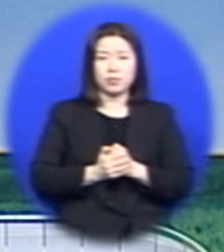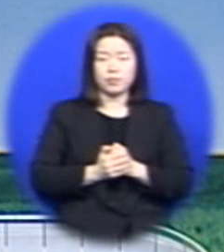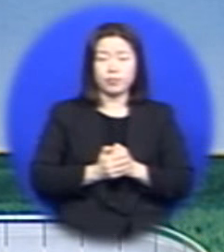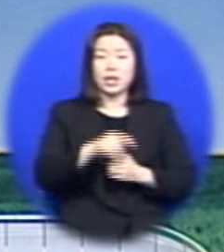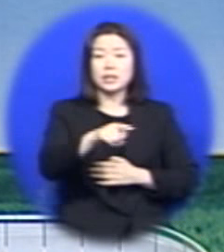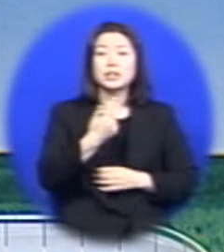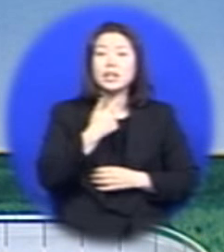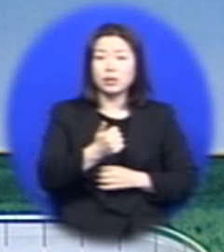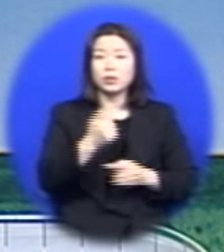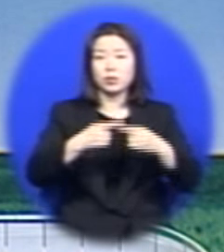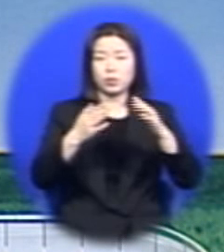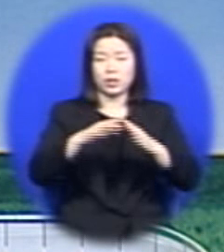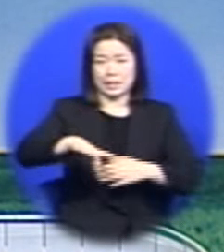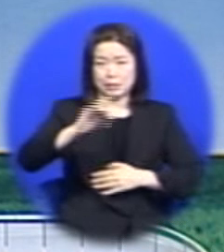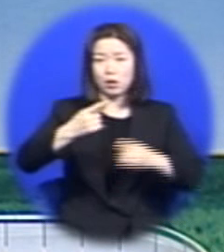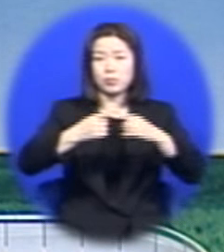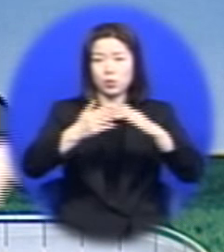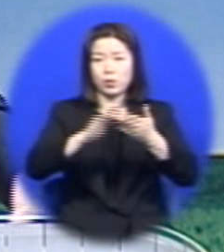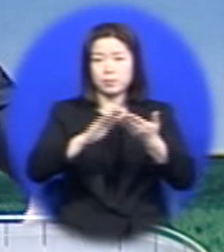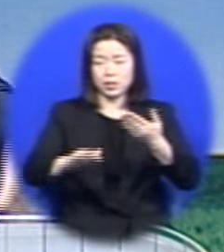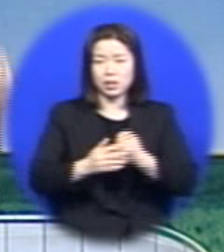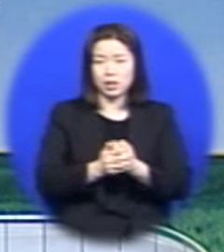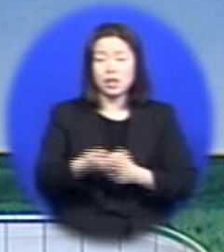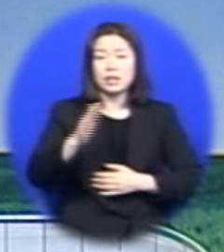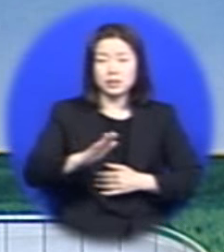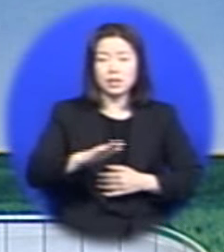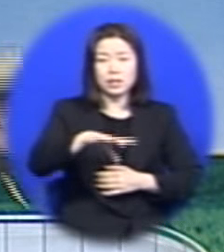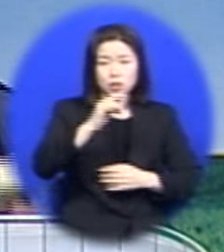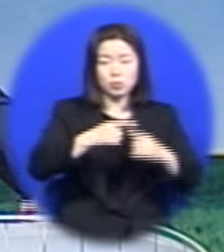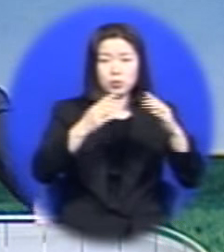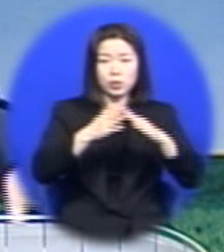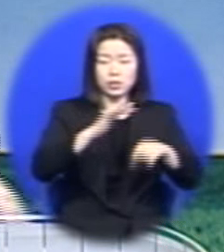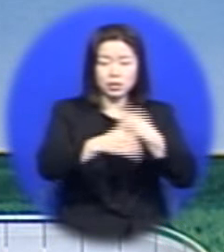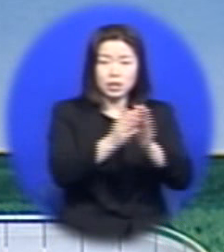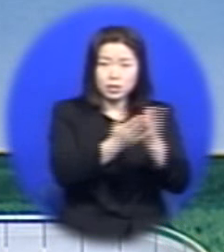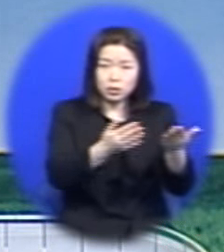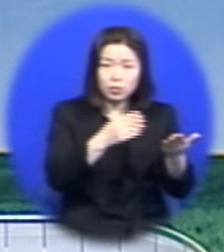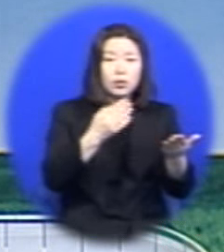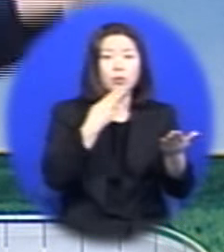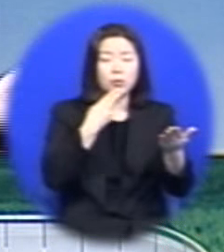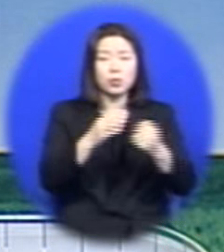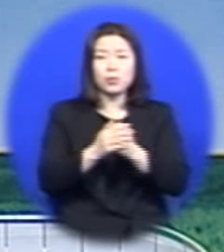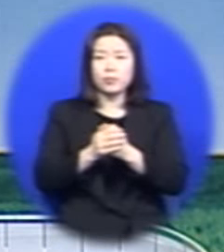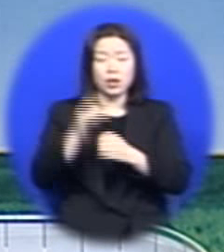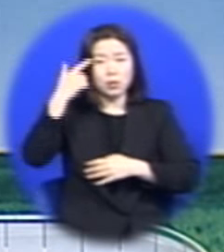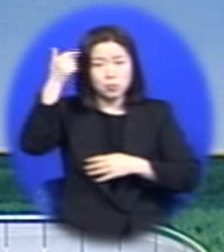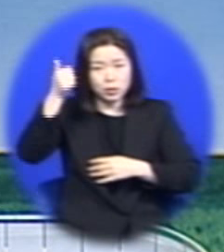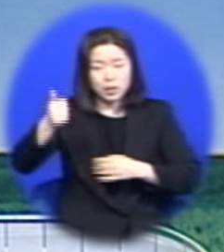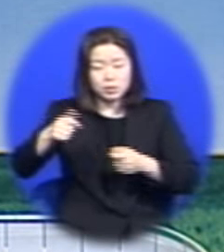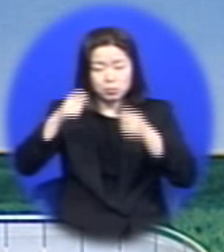그랬던 교회가 초대교회예요. 그런데 그 초대교회는 성경도 없었고 신학교를 졸업한 목사님도 없었고 이런 예배당도